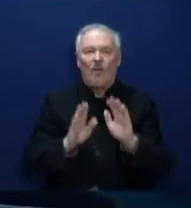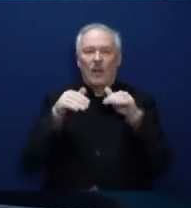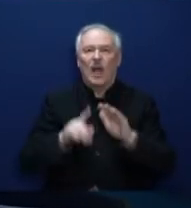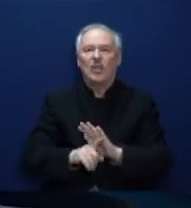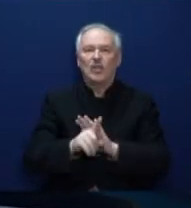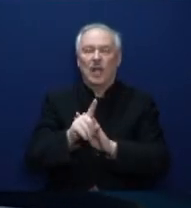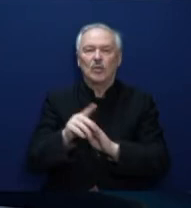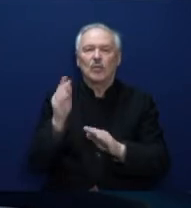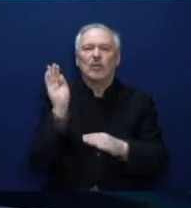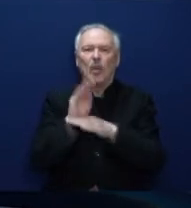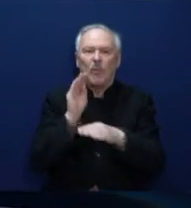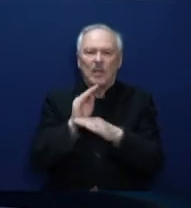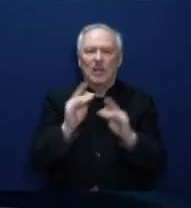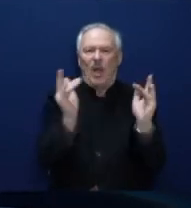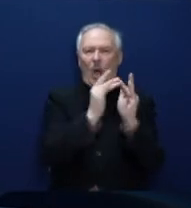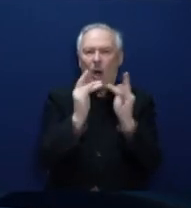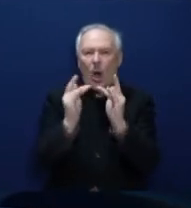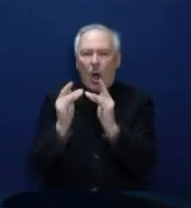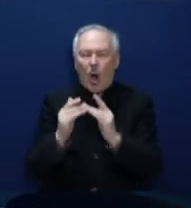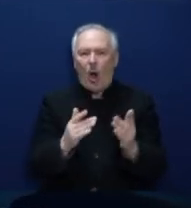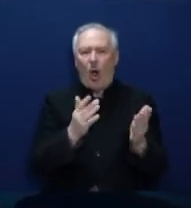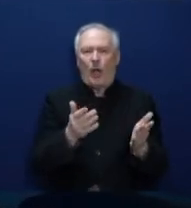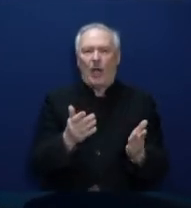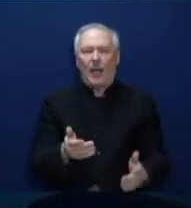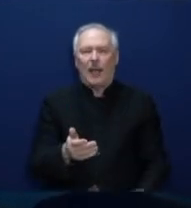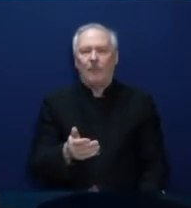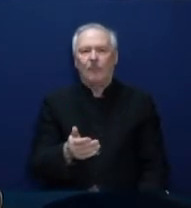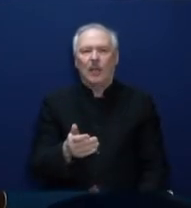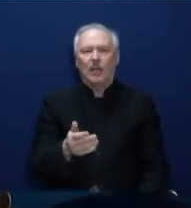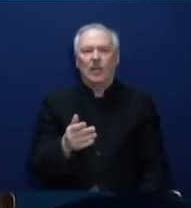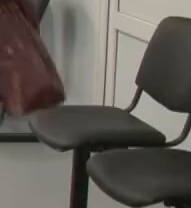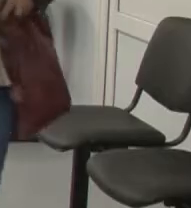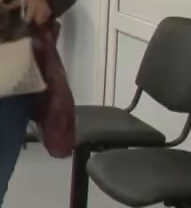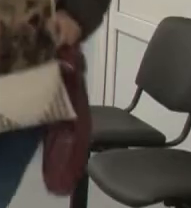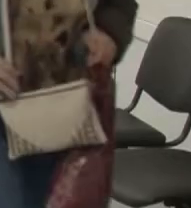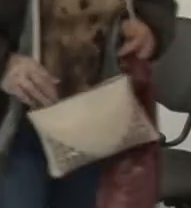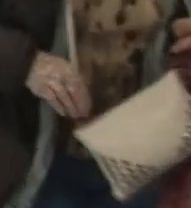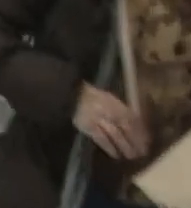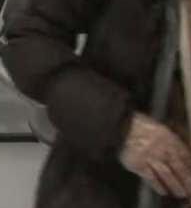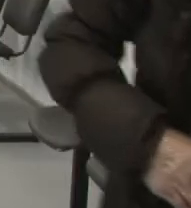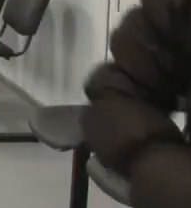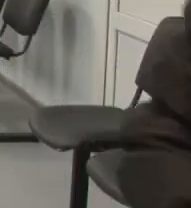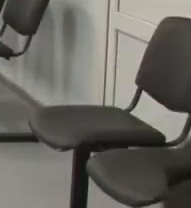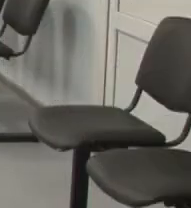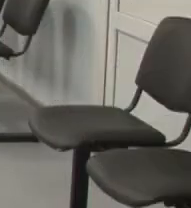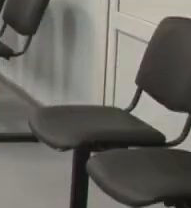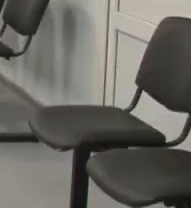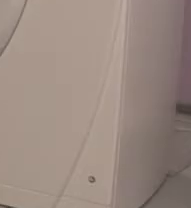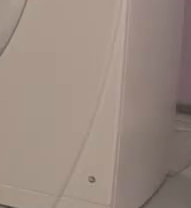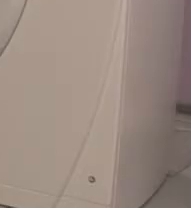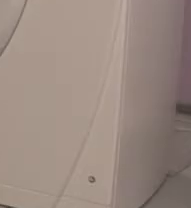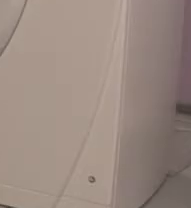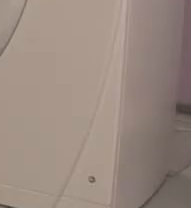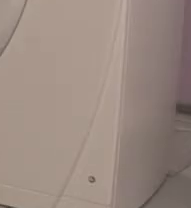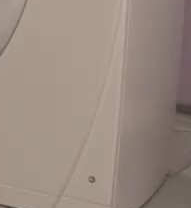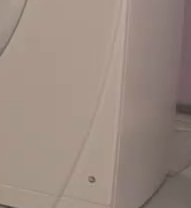были дополнительные койки, и здесь часто патриот нас выручал. В прошлом году для медучреждений Подмосковья